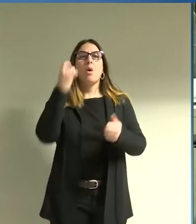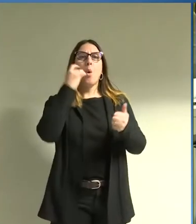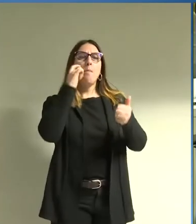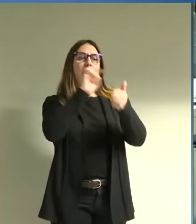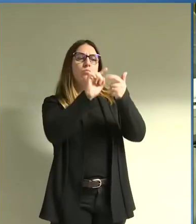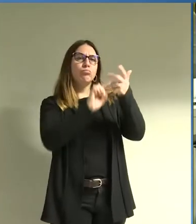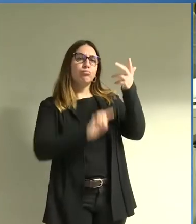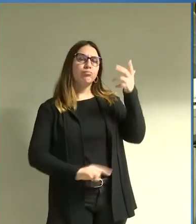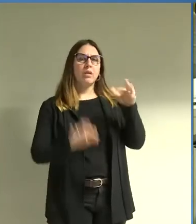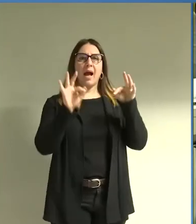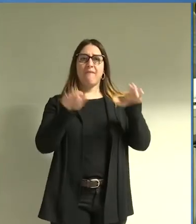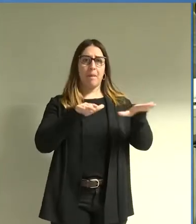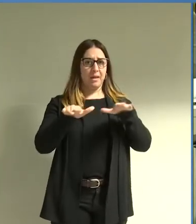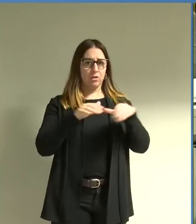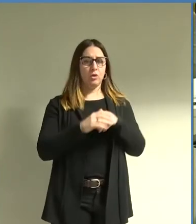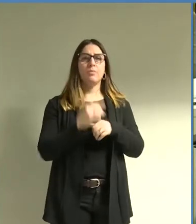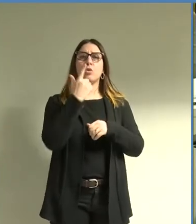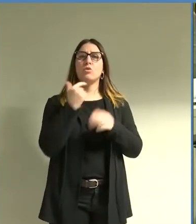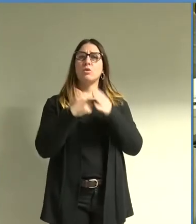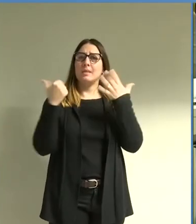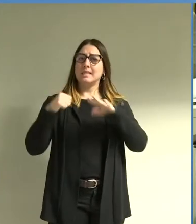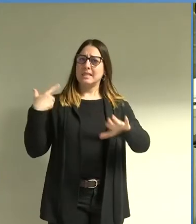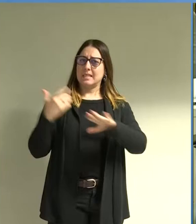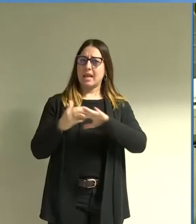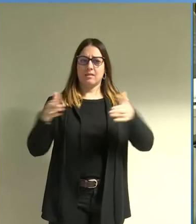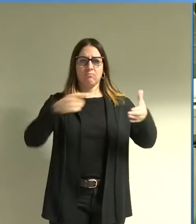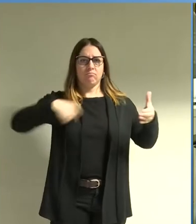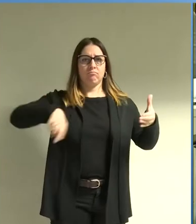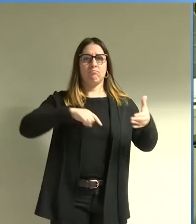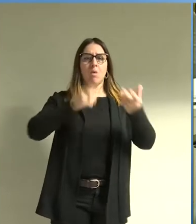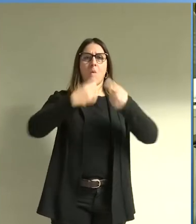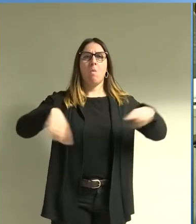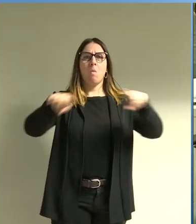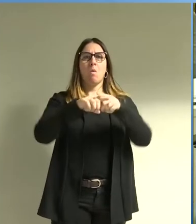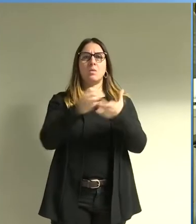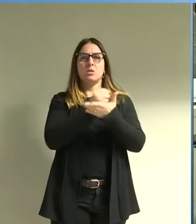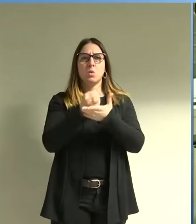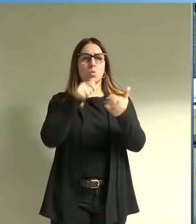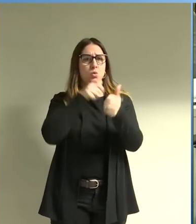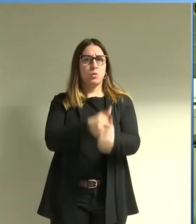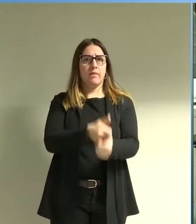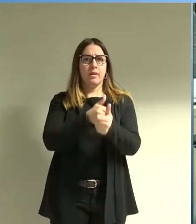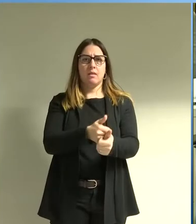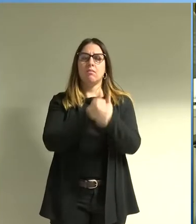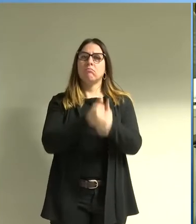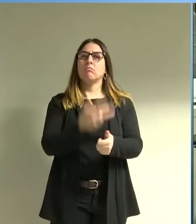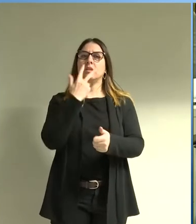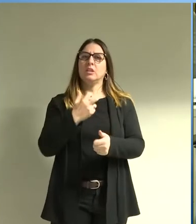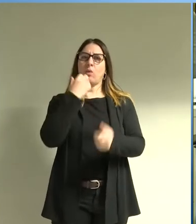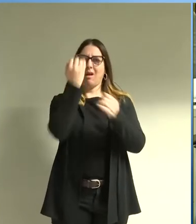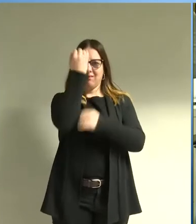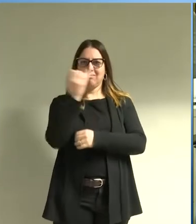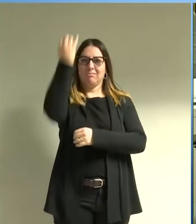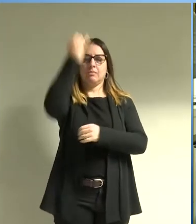de méthodes depuis juin 2016 notre collectivité s'est dotée d'une commission de suivi de l'initiative citoyenne cette